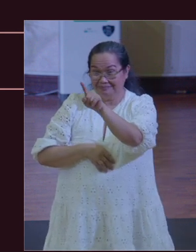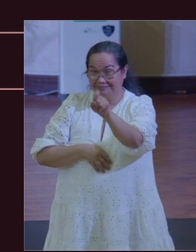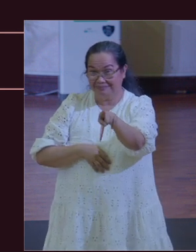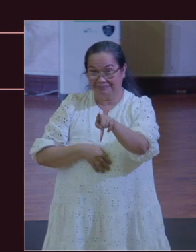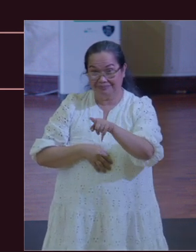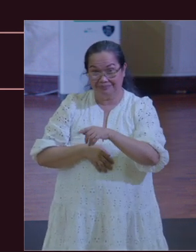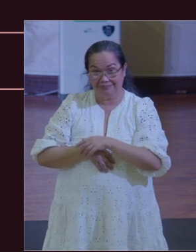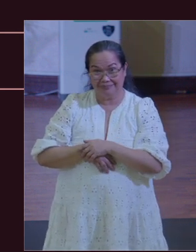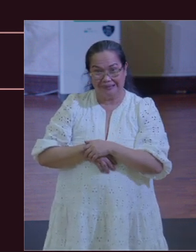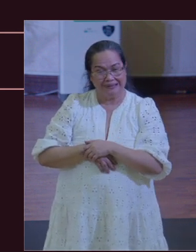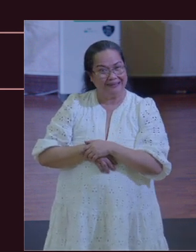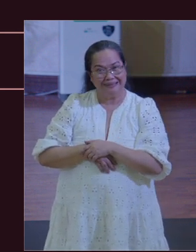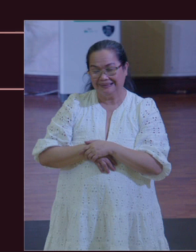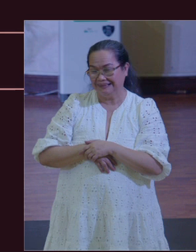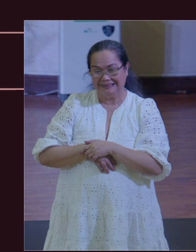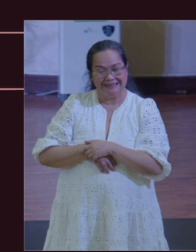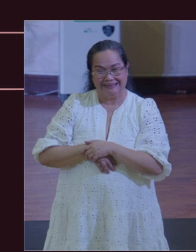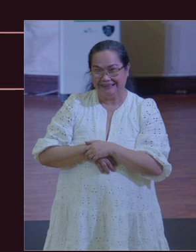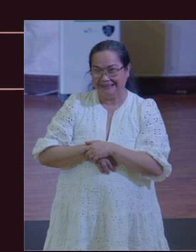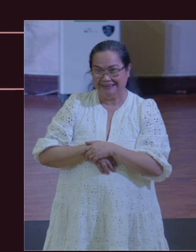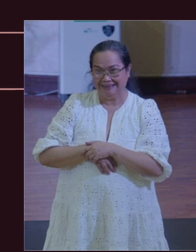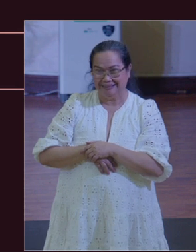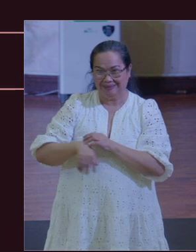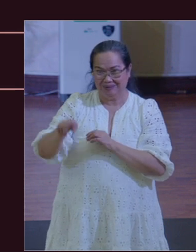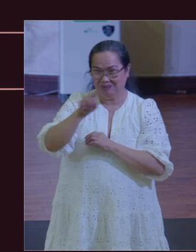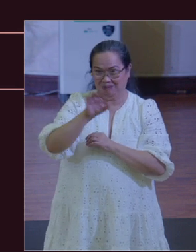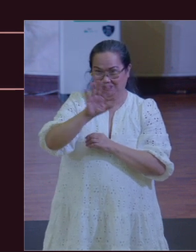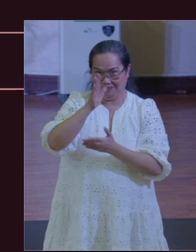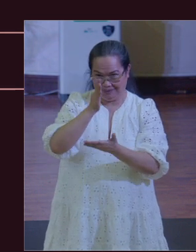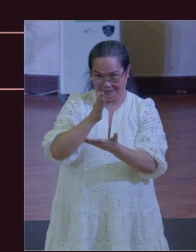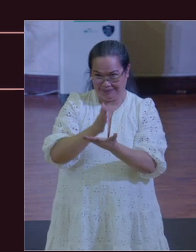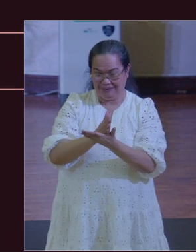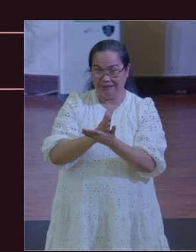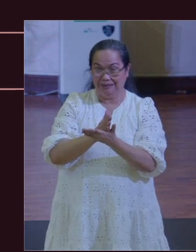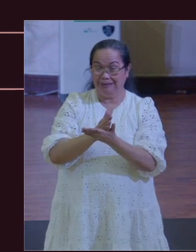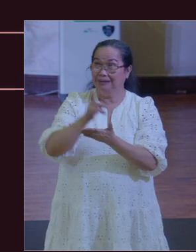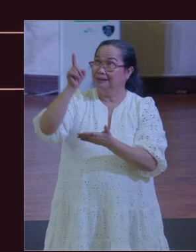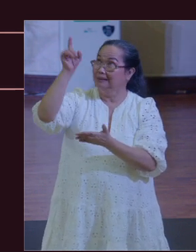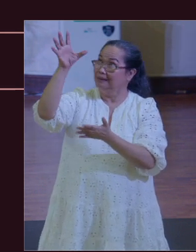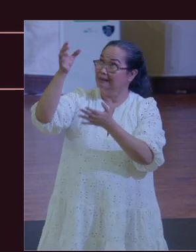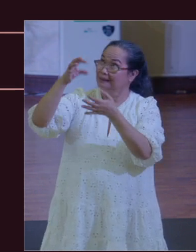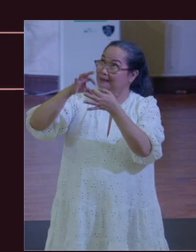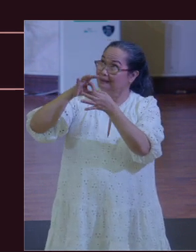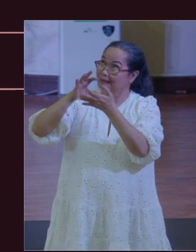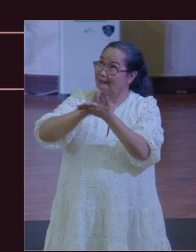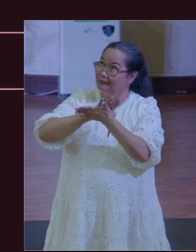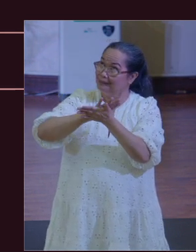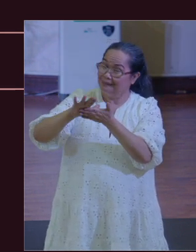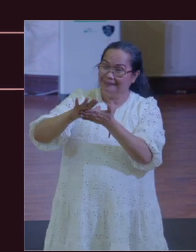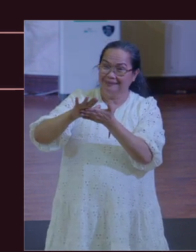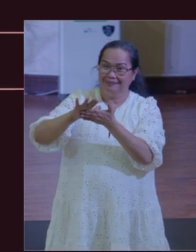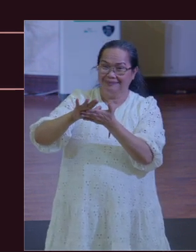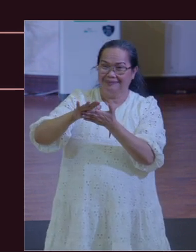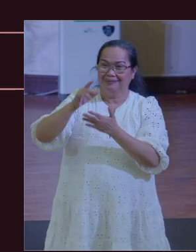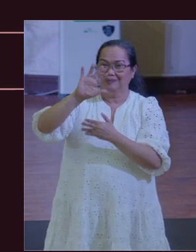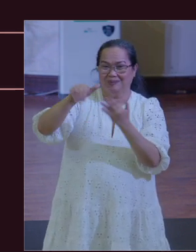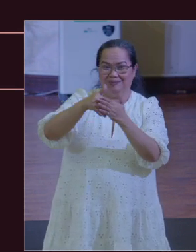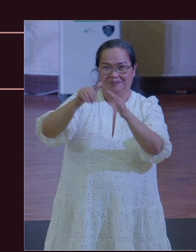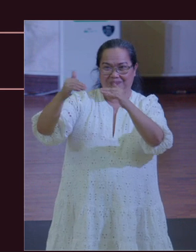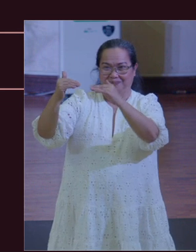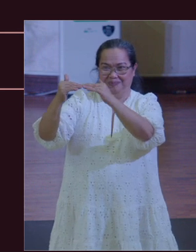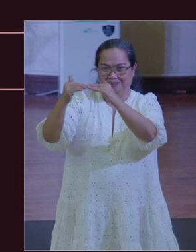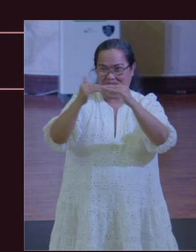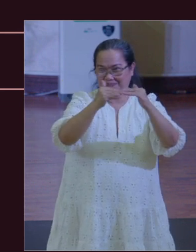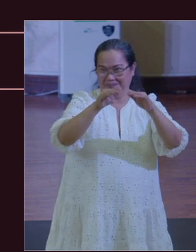It's a struggle. Pero, hindi dapat magtapos doon. Justification, pare-pareho, lahat anak ng Diyos.